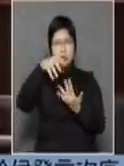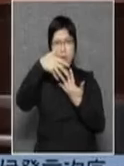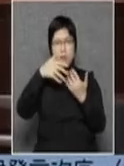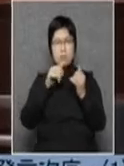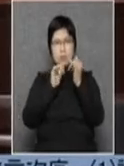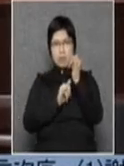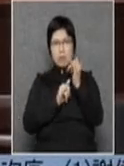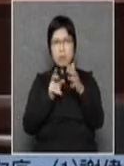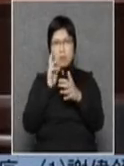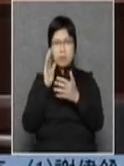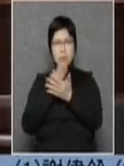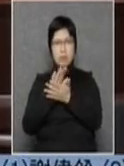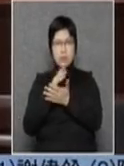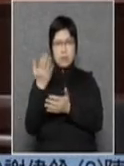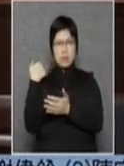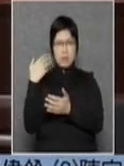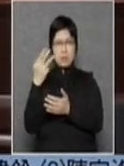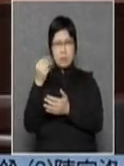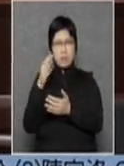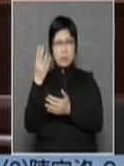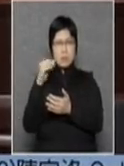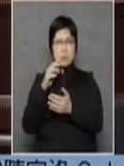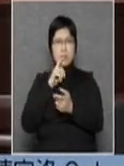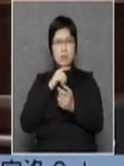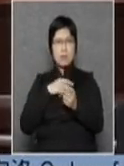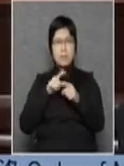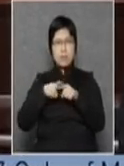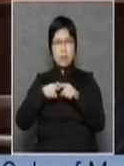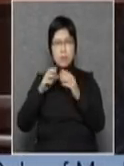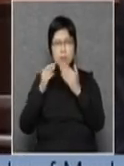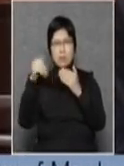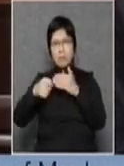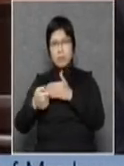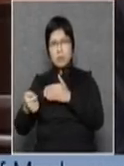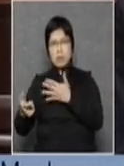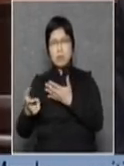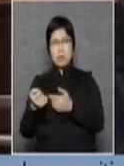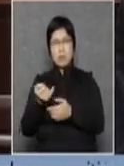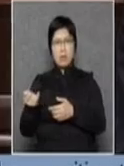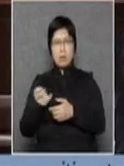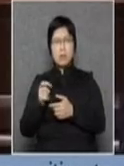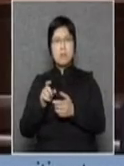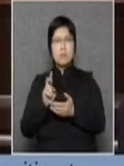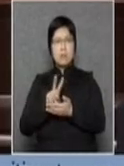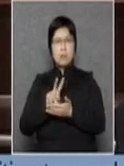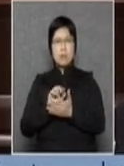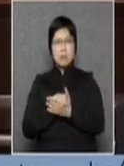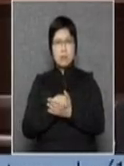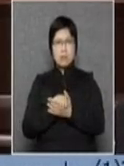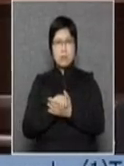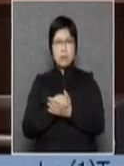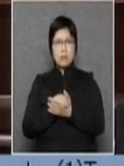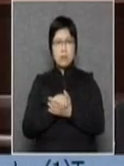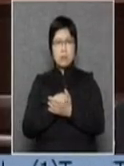那些山邊木屋和天台屋呢是沒有分別的，大家呢都是面對